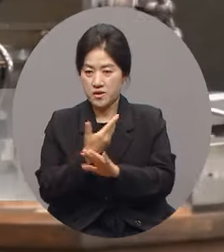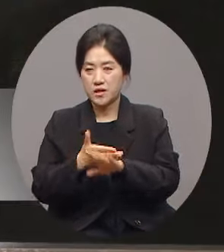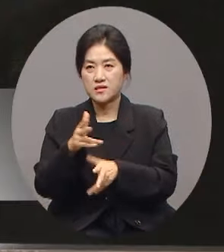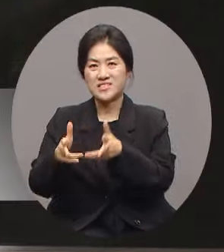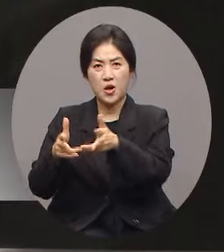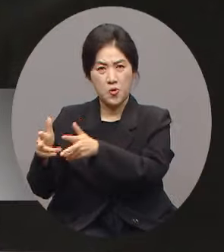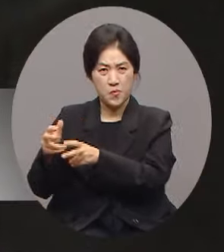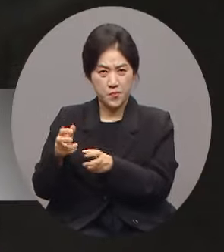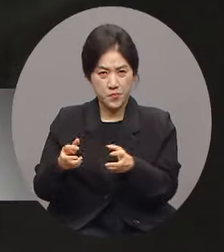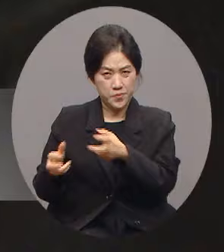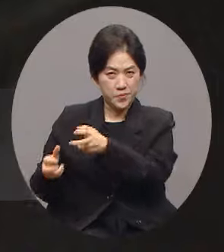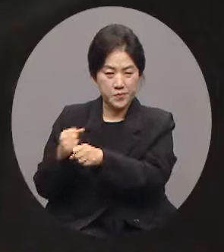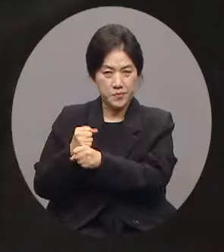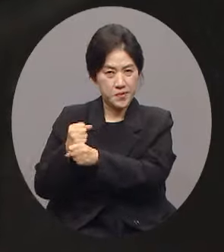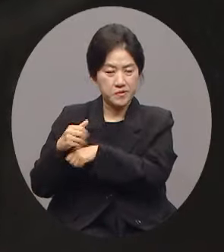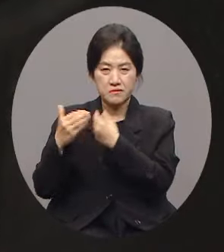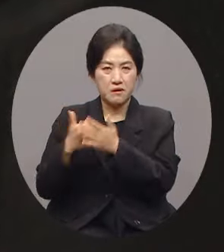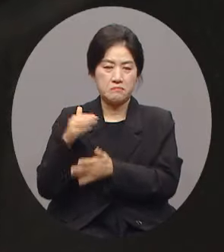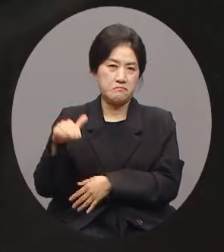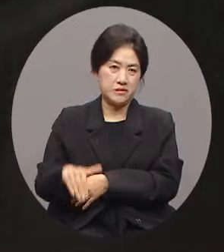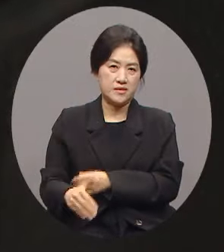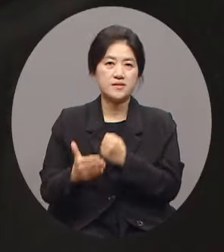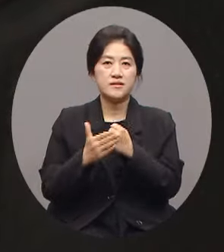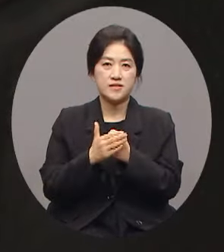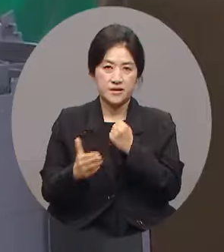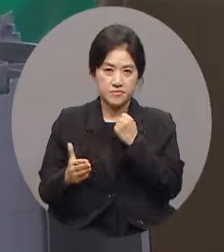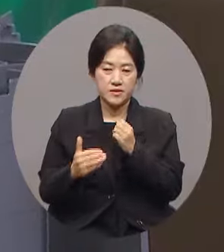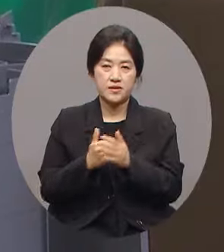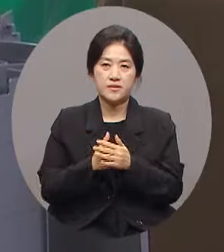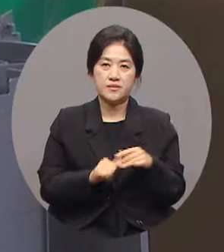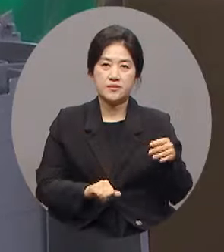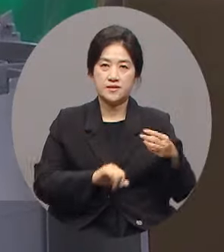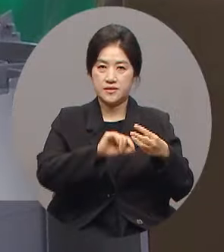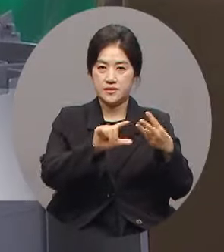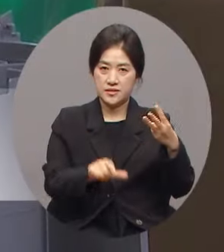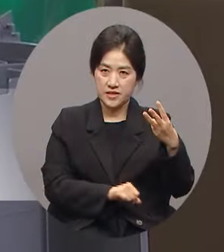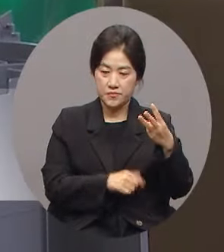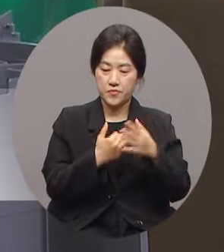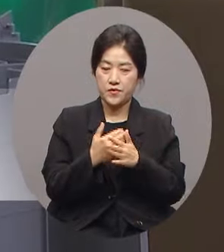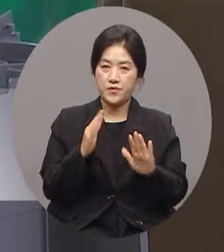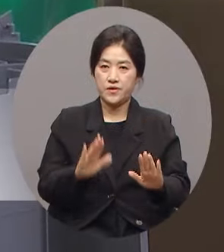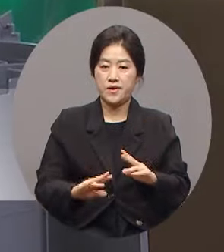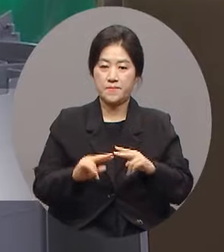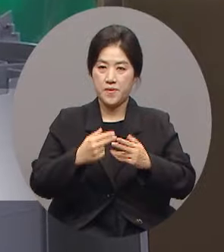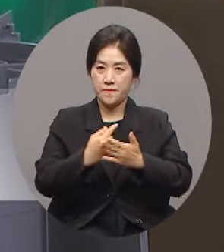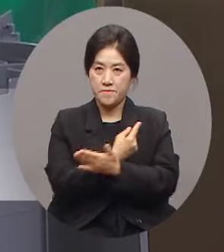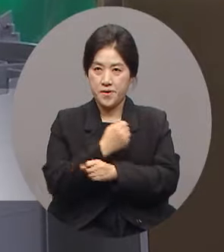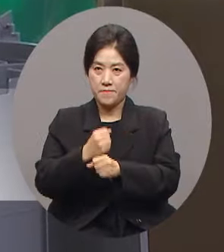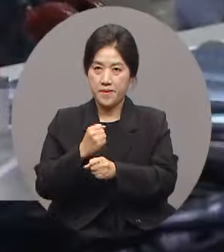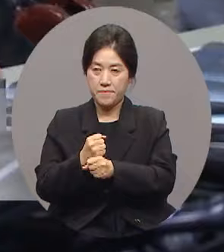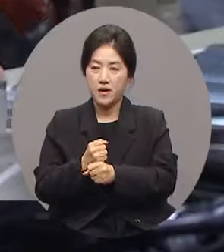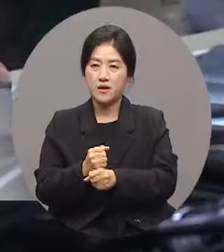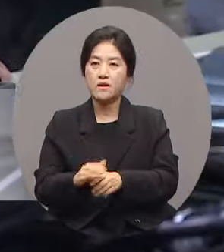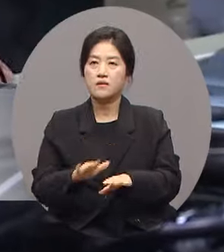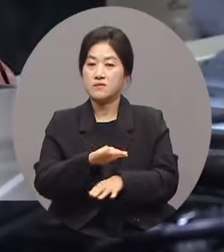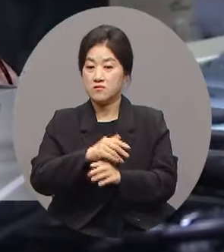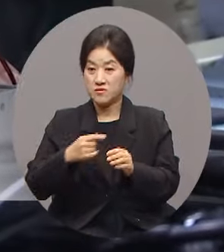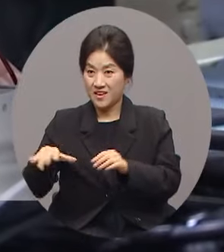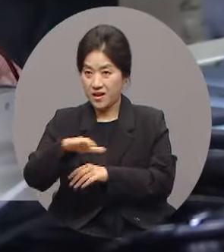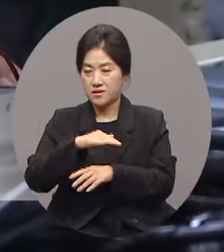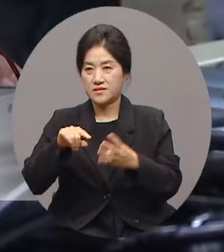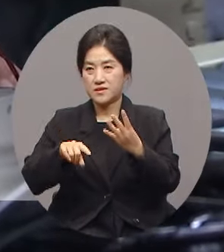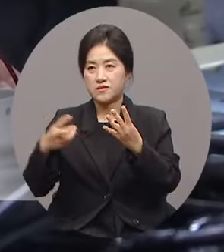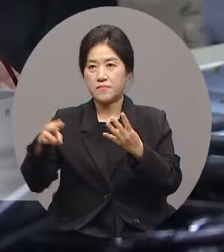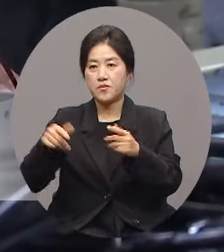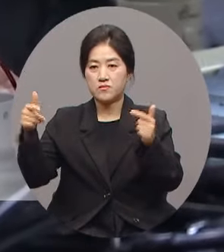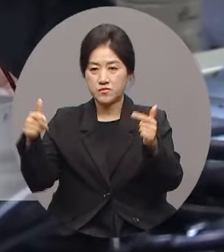산업이 대부분 좋지 않았습니다 지난달 반도체를 제외한 제조업 생산은 4.3% 줄었습니다 또 선행